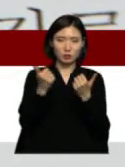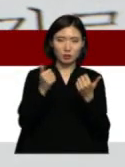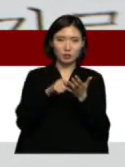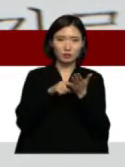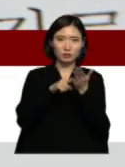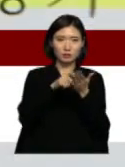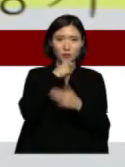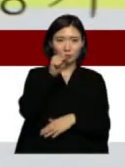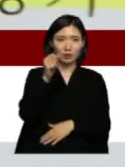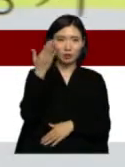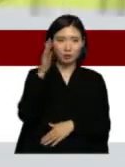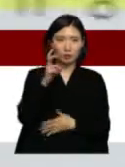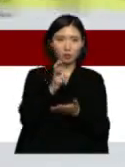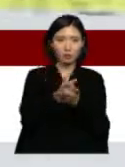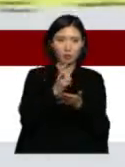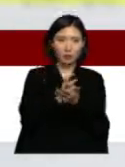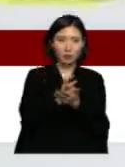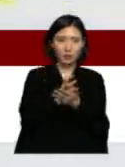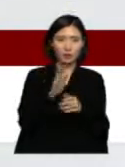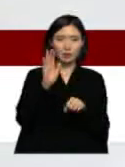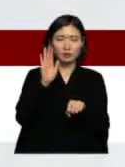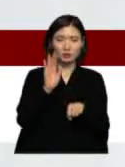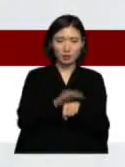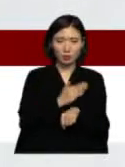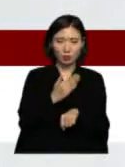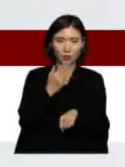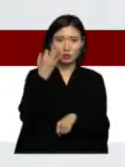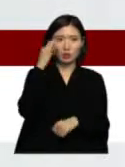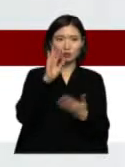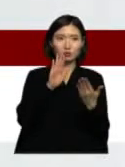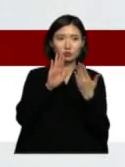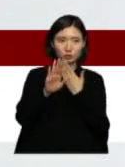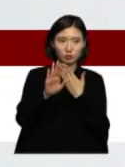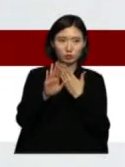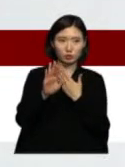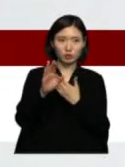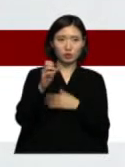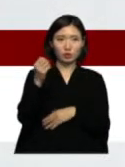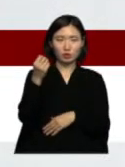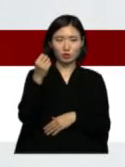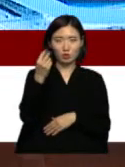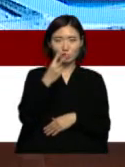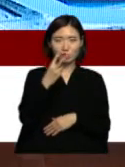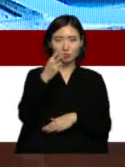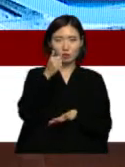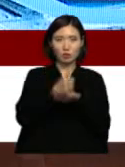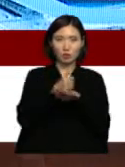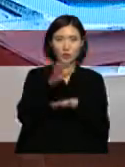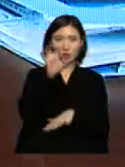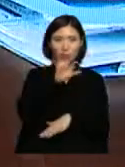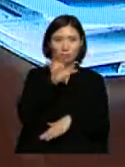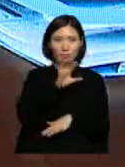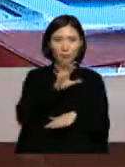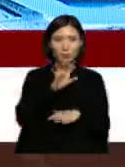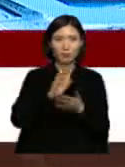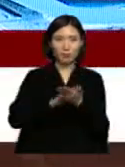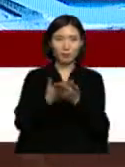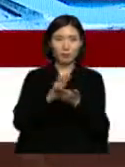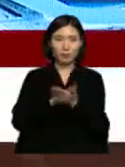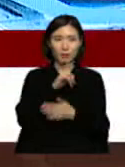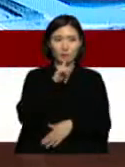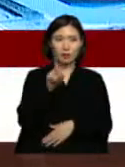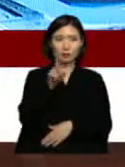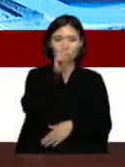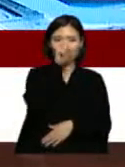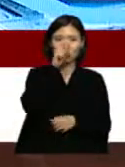저촉 여부를 뒤늦게 알아채고 지난 20일 번한 동의를 거쳐 결국 번복해 하였습니다 아무리 교훈 치지도 허블 떼어